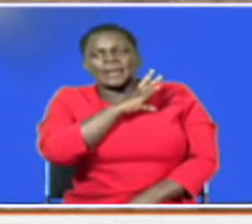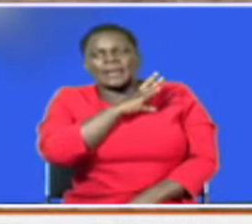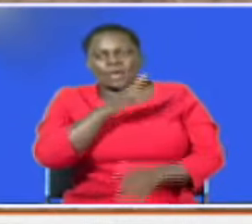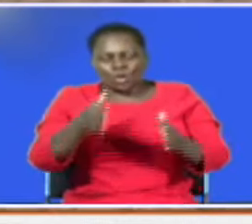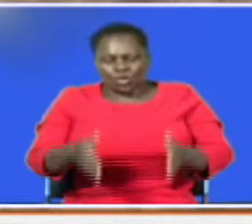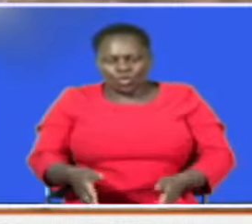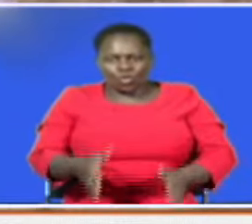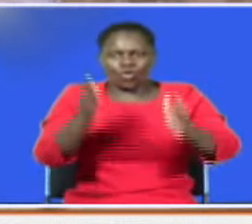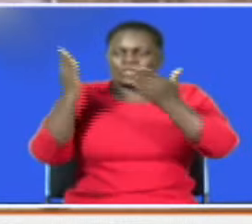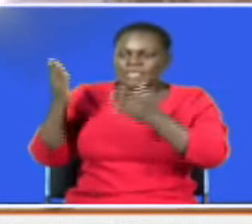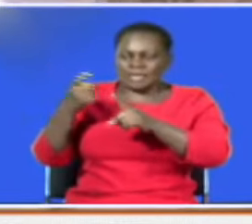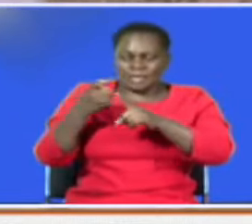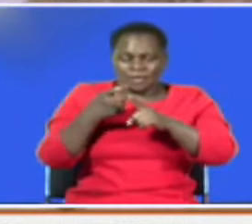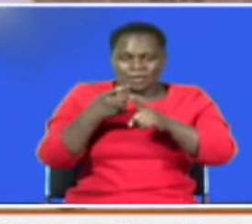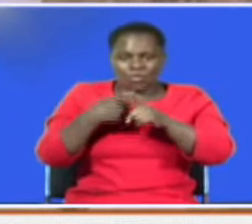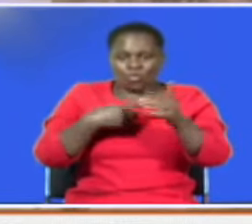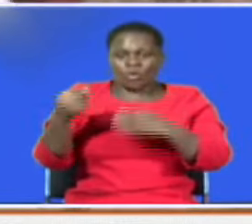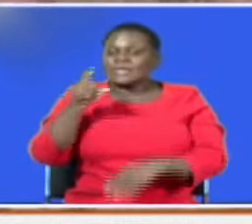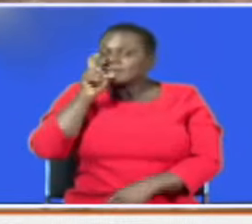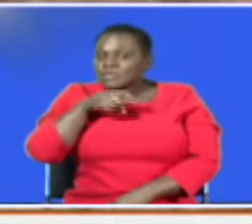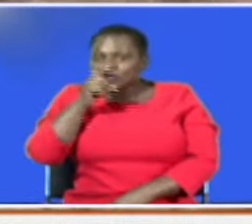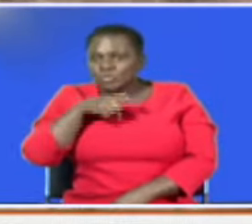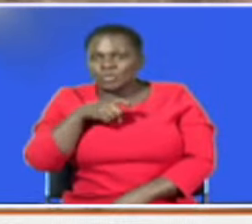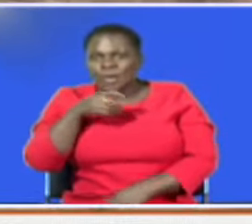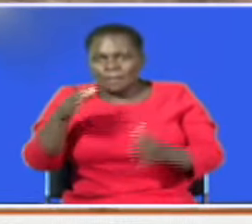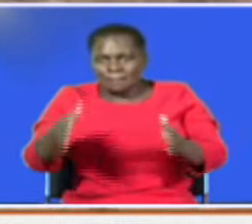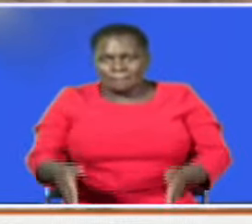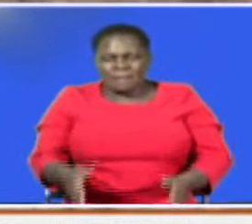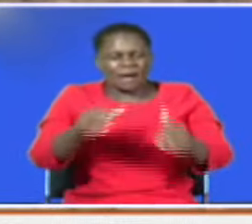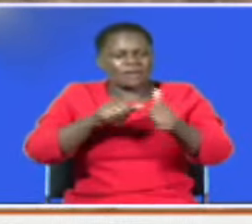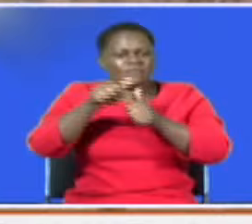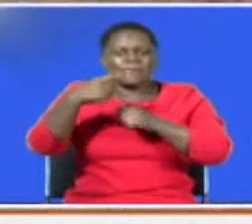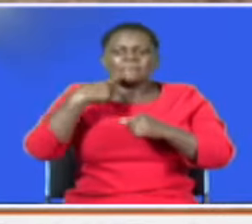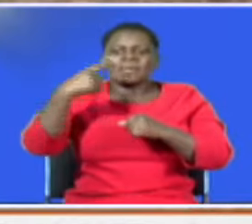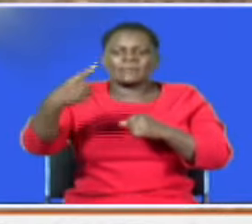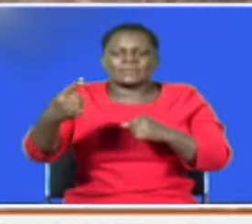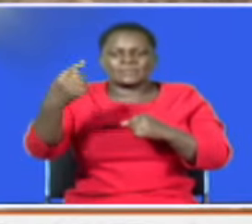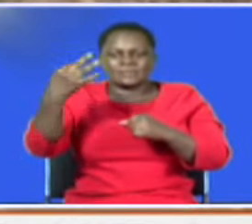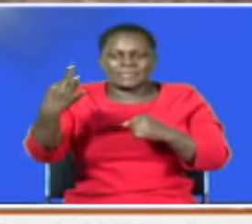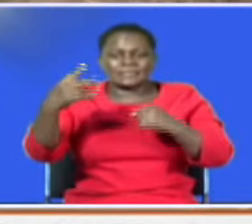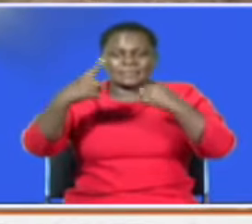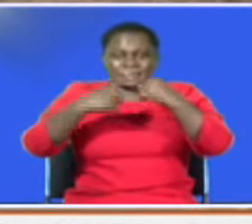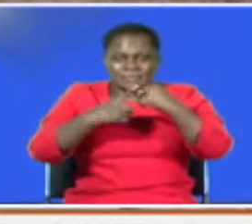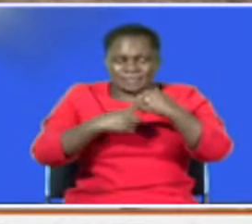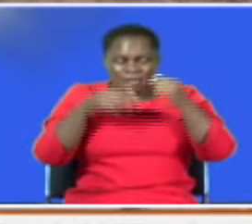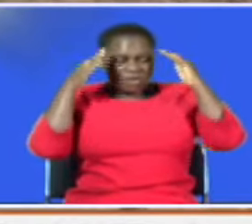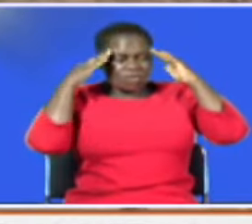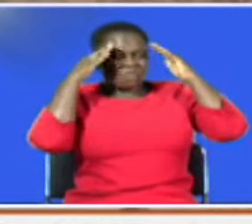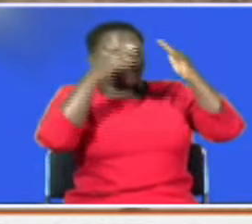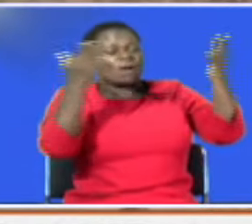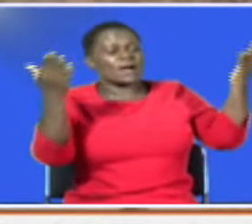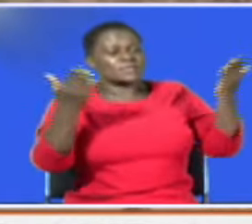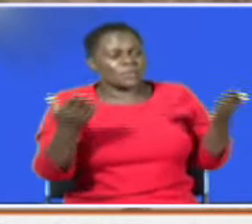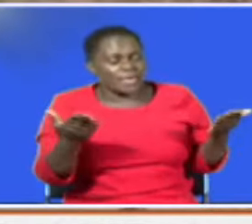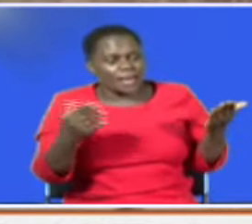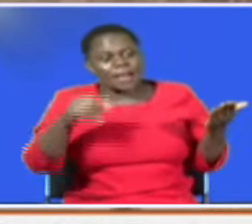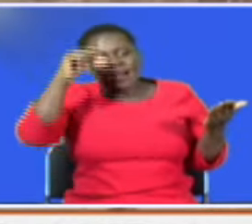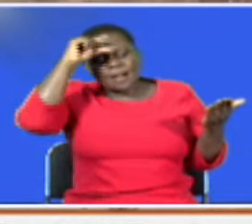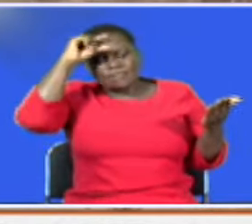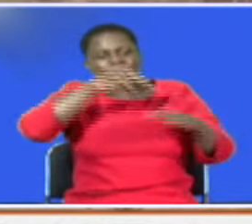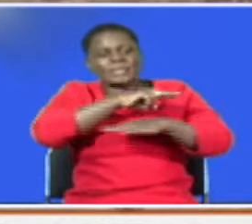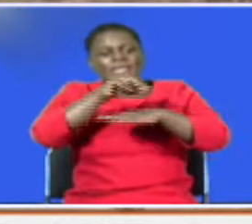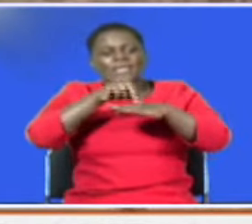na barabara hii ya kutoka Kibwezi kuelekea Kitui, ambayo ni barabara ya kilomita 136. Macho yote sasa yanaangazia kwa serikali